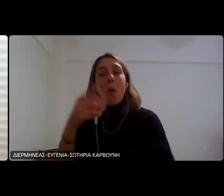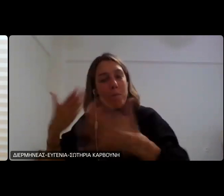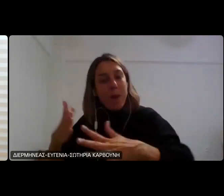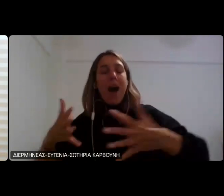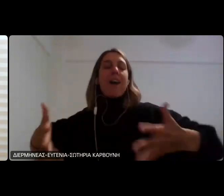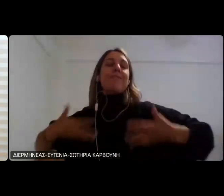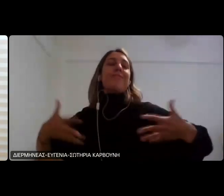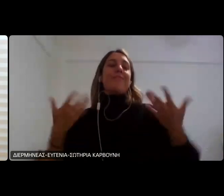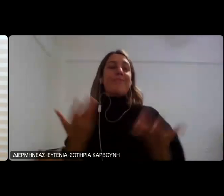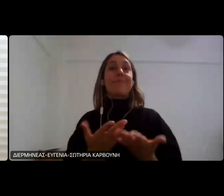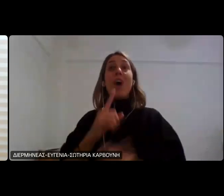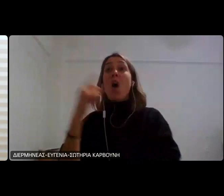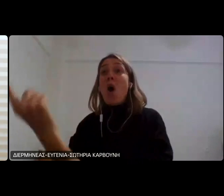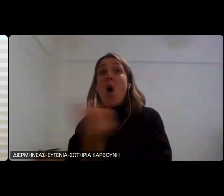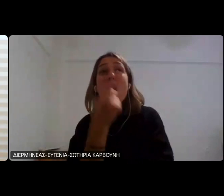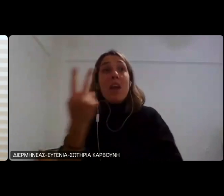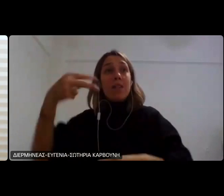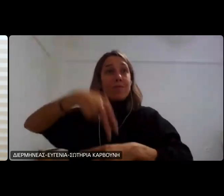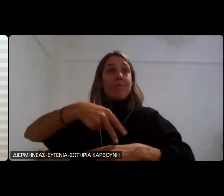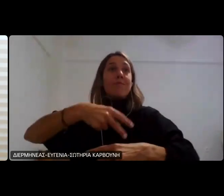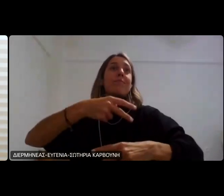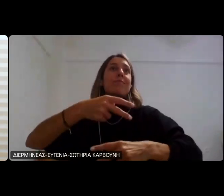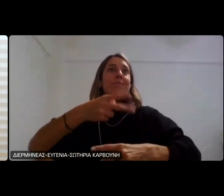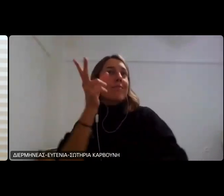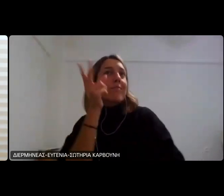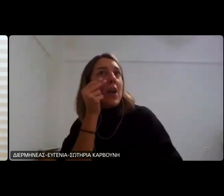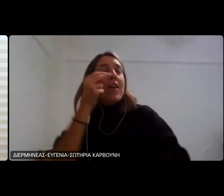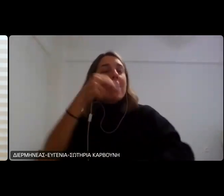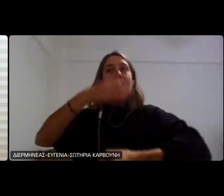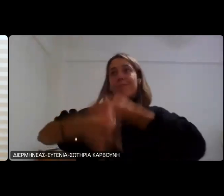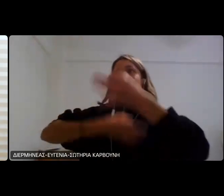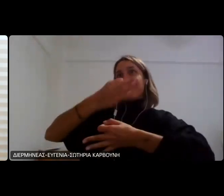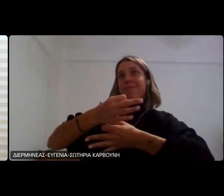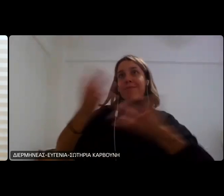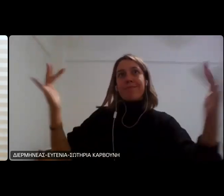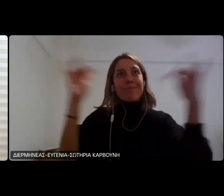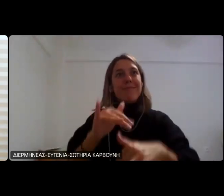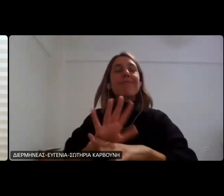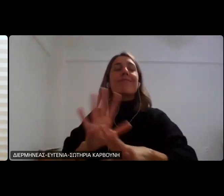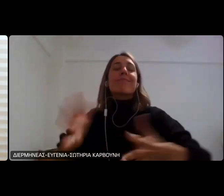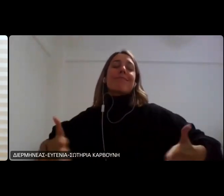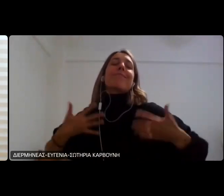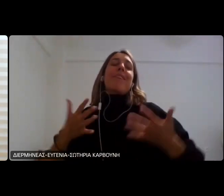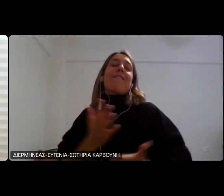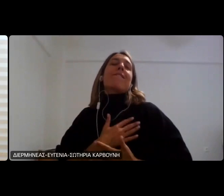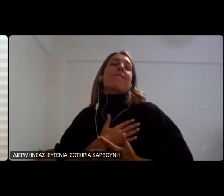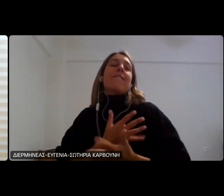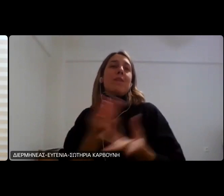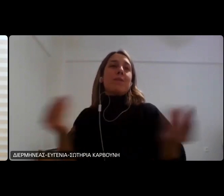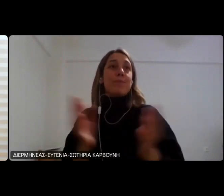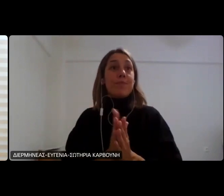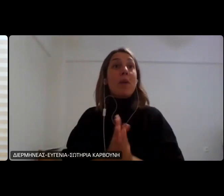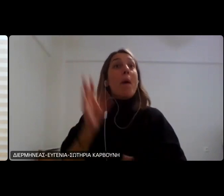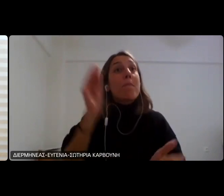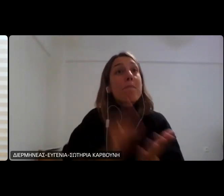τιμή που δεχτήκατε να είστε όλοι και όλες εδώ παρόντες και παρούσες. Και ευχαριστώ πάρα πολύ ακόμη μια φορά και